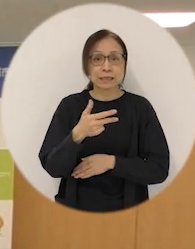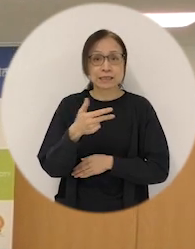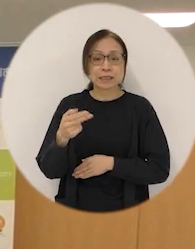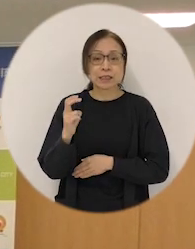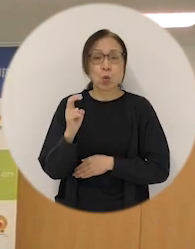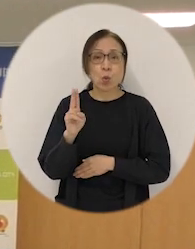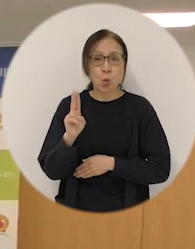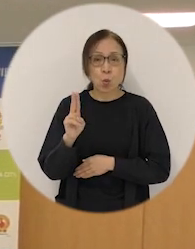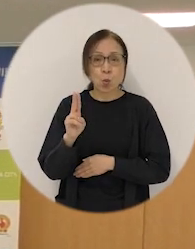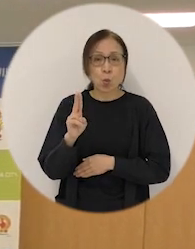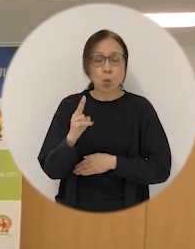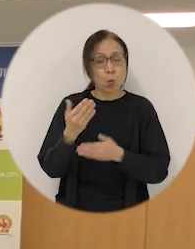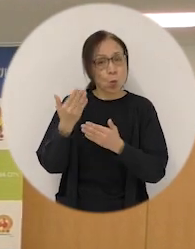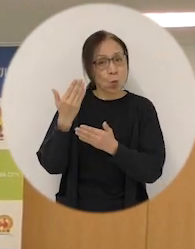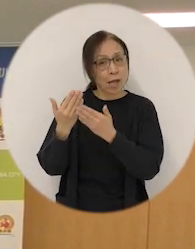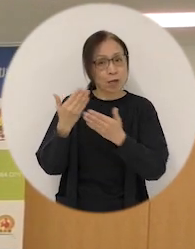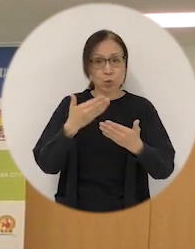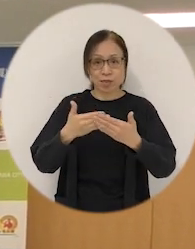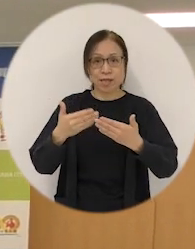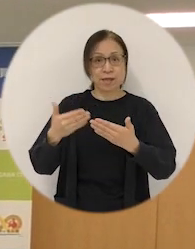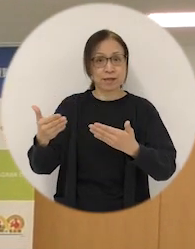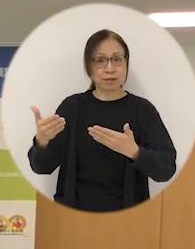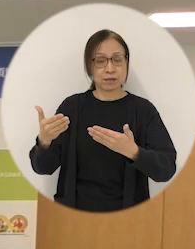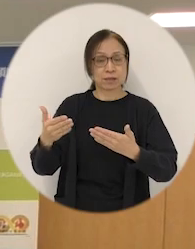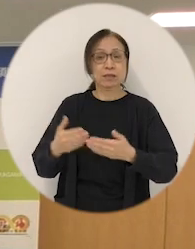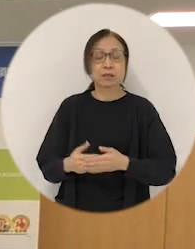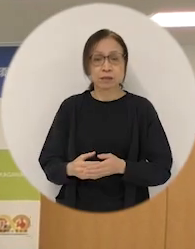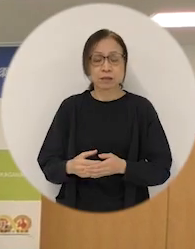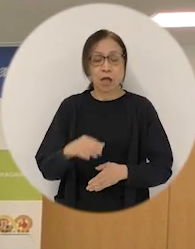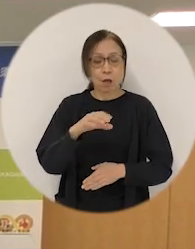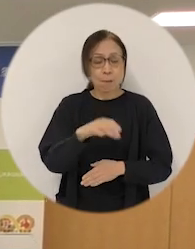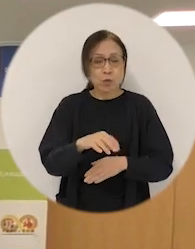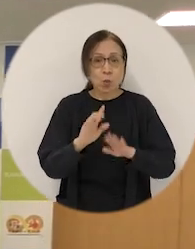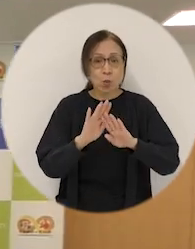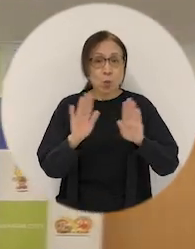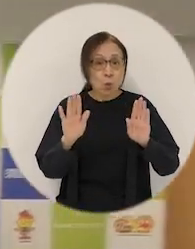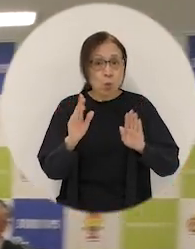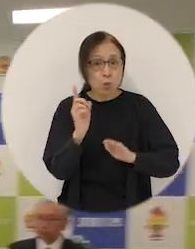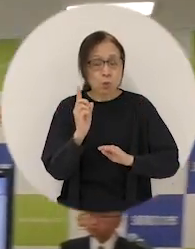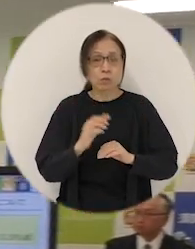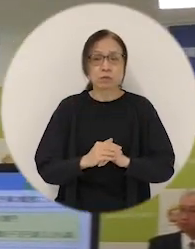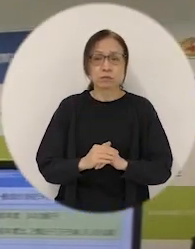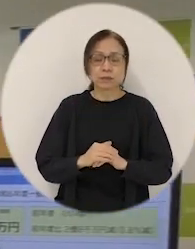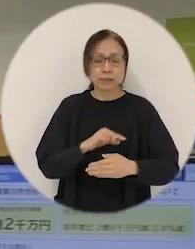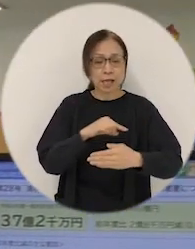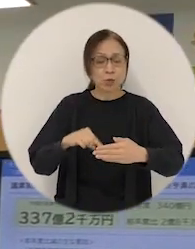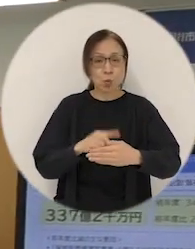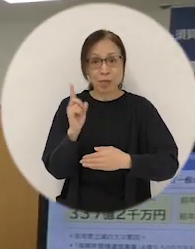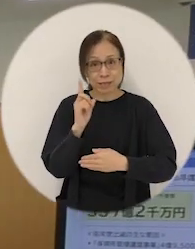は、どこで開催予定のどういったものになりますか。